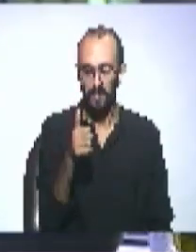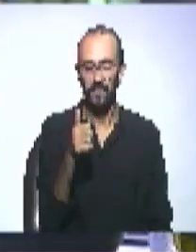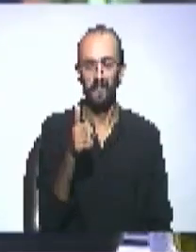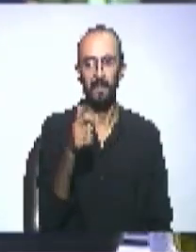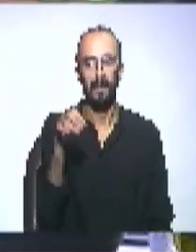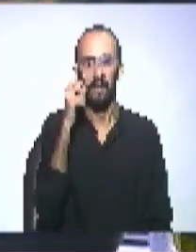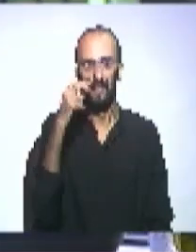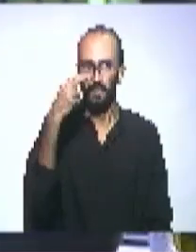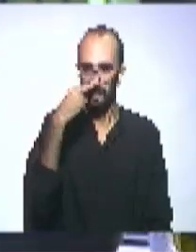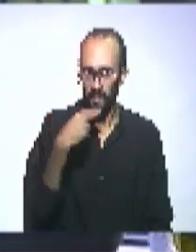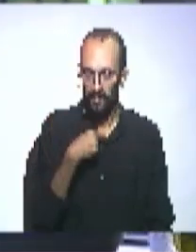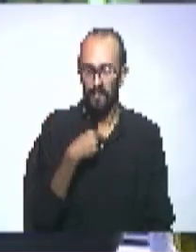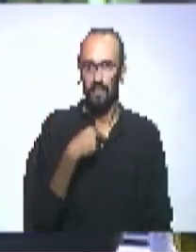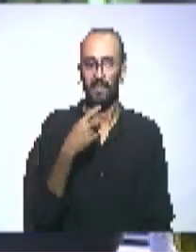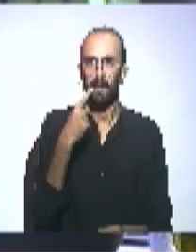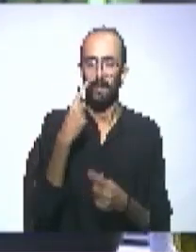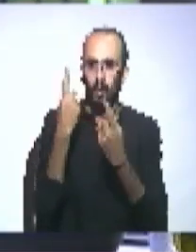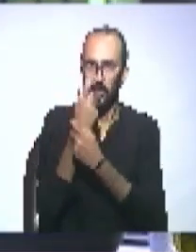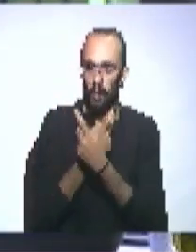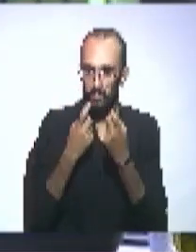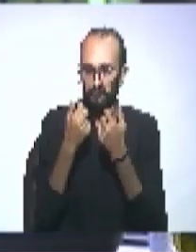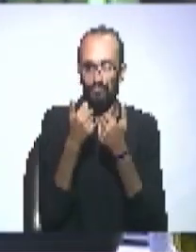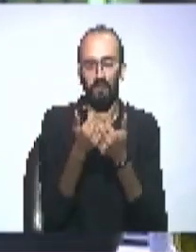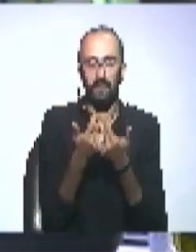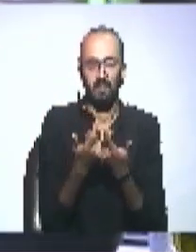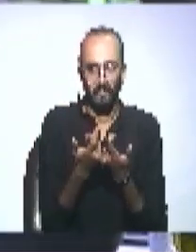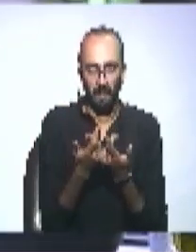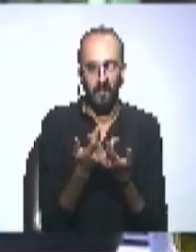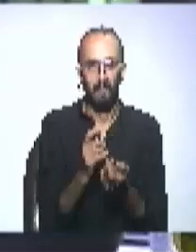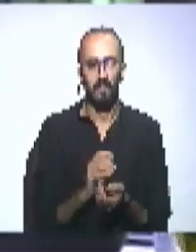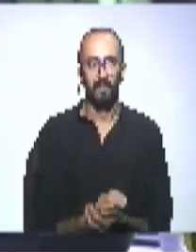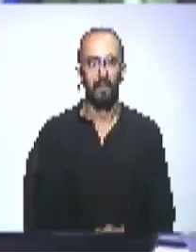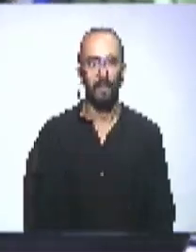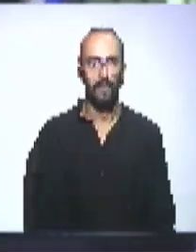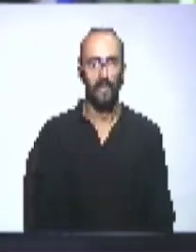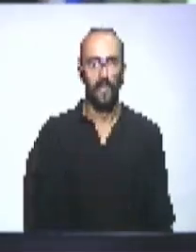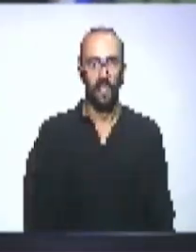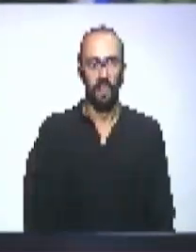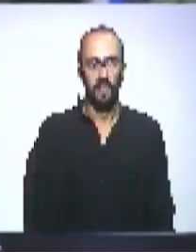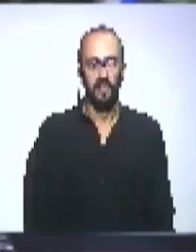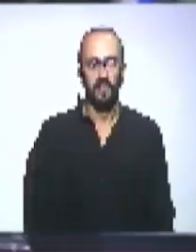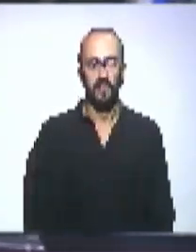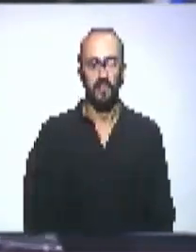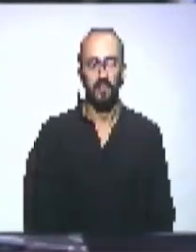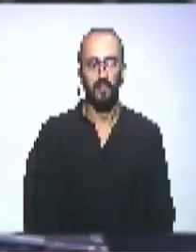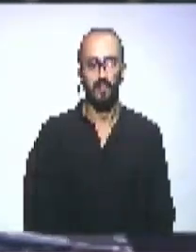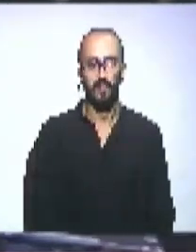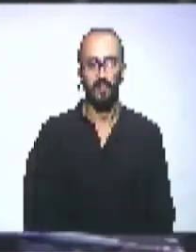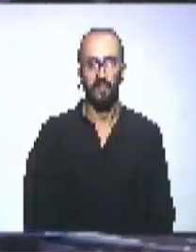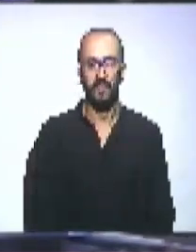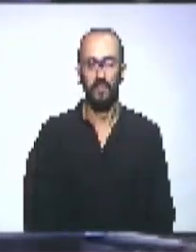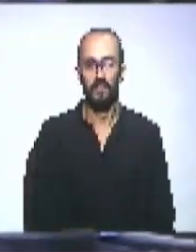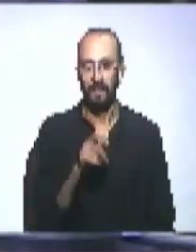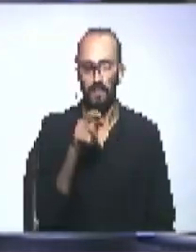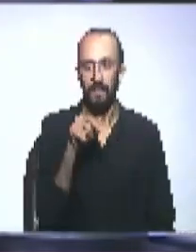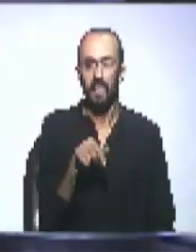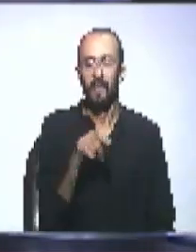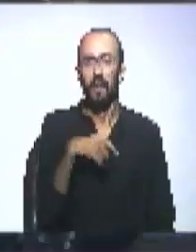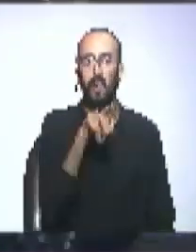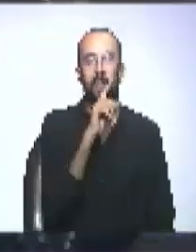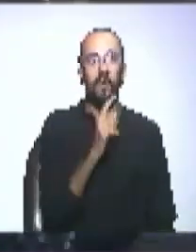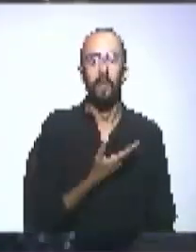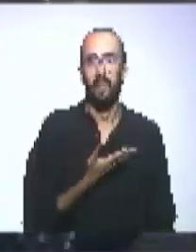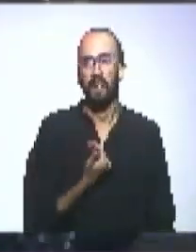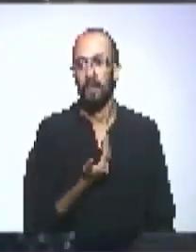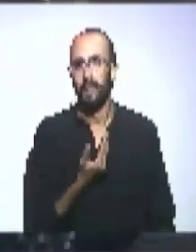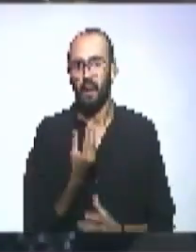الناس المتابعه المتفاعله، نكتفي بكده. هو يا شيف ده فصل الحيره، العيال